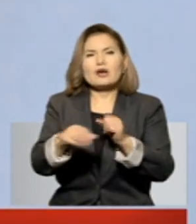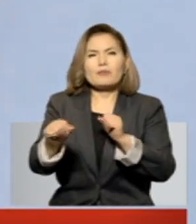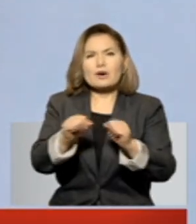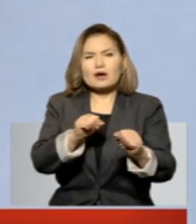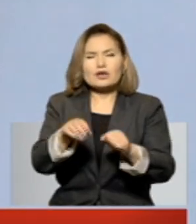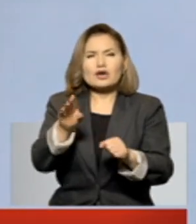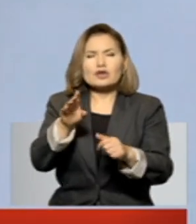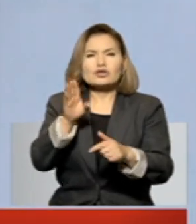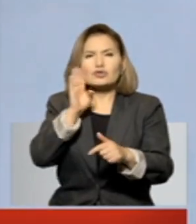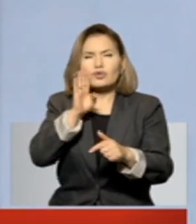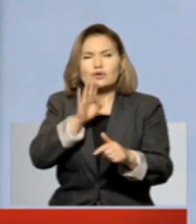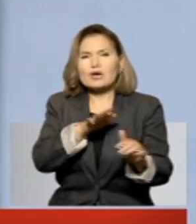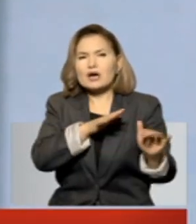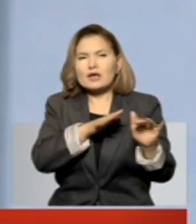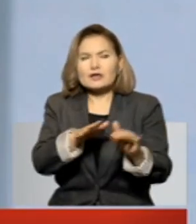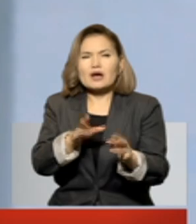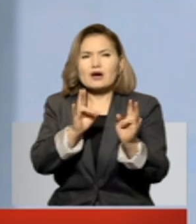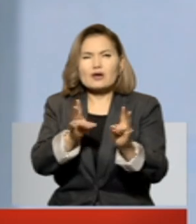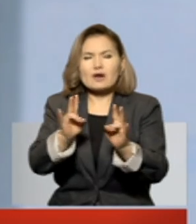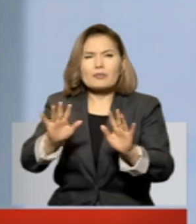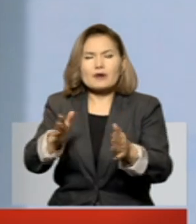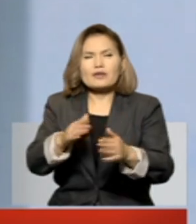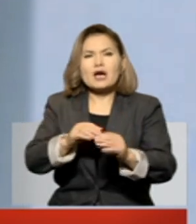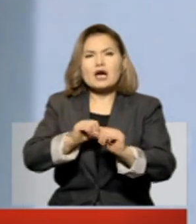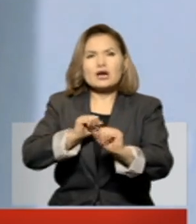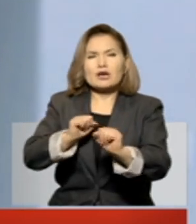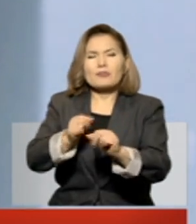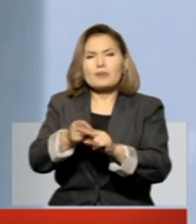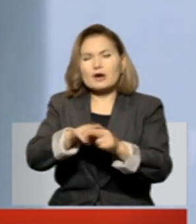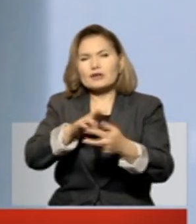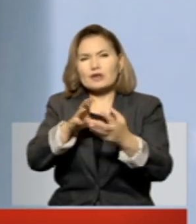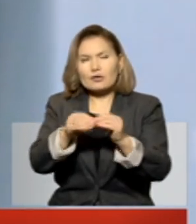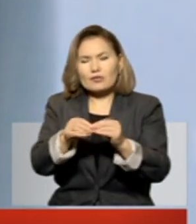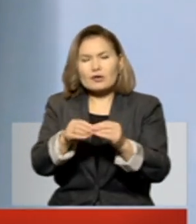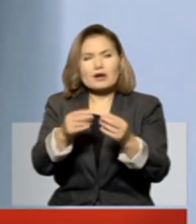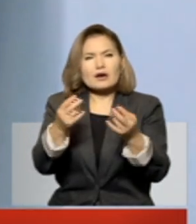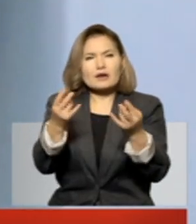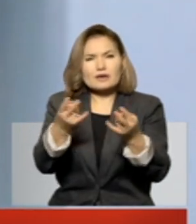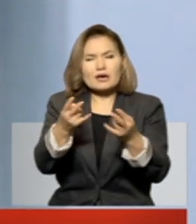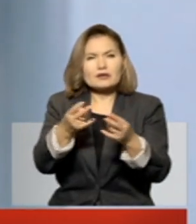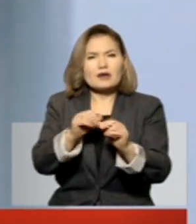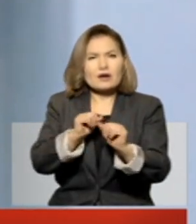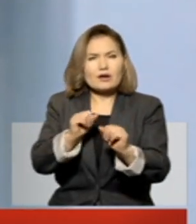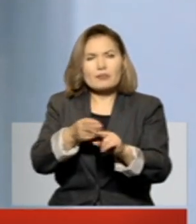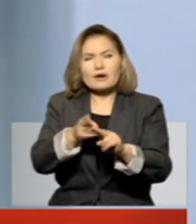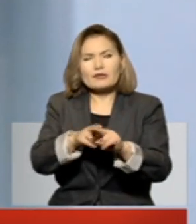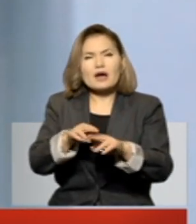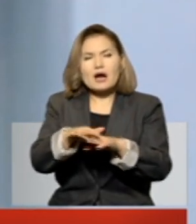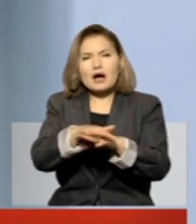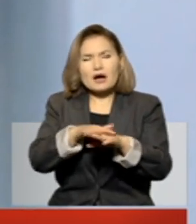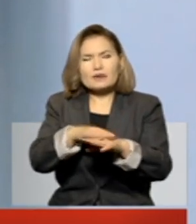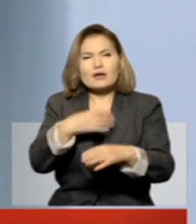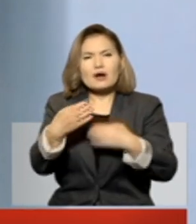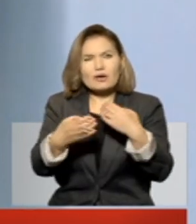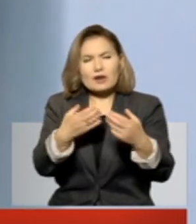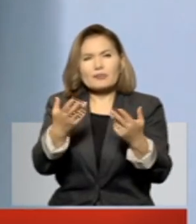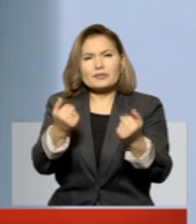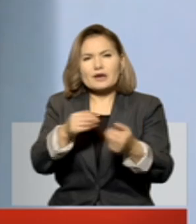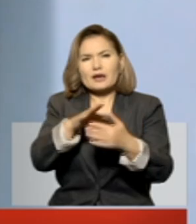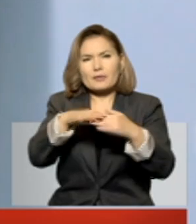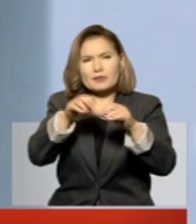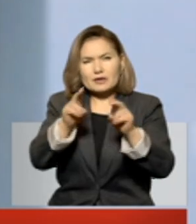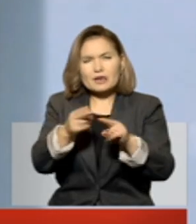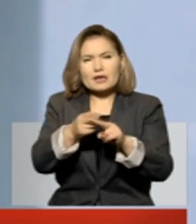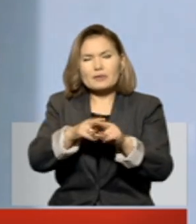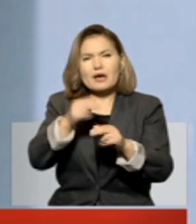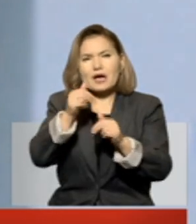немесе су тасқыны сияқты апаттар болғанда, сақтандыру жүйесіне жүгіну керек пе? Бұл көпшілікті алаңдататын сауал екені рас.